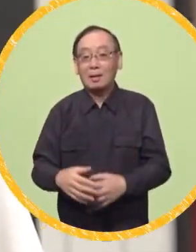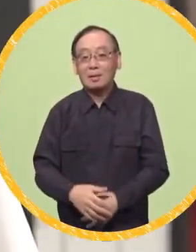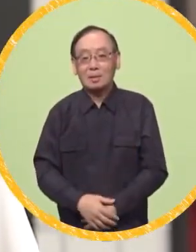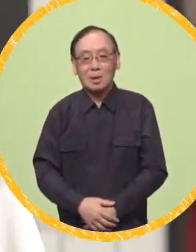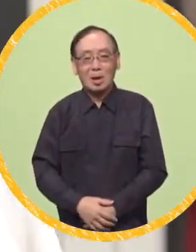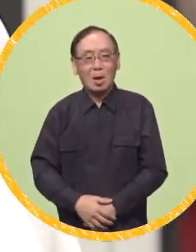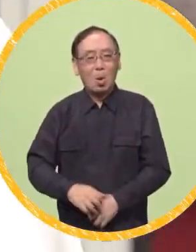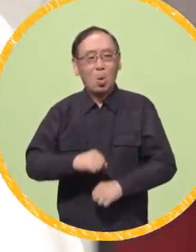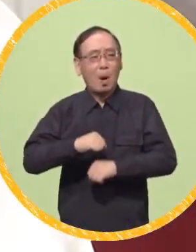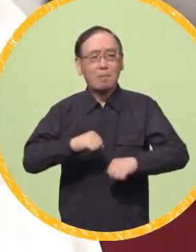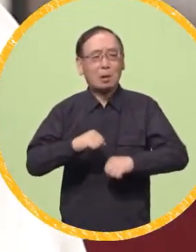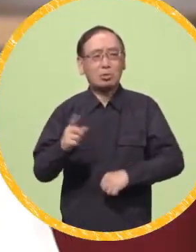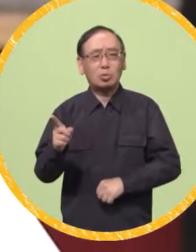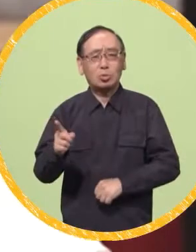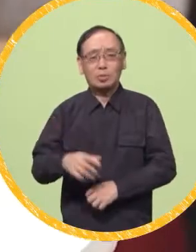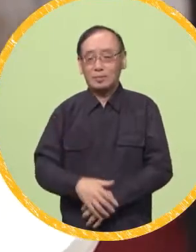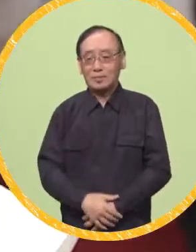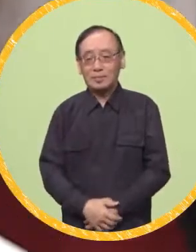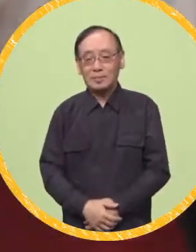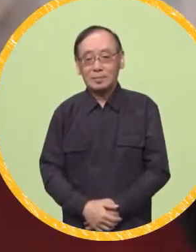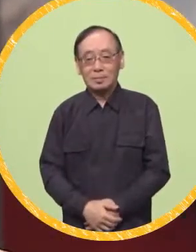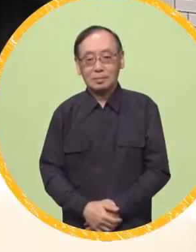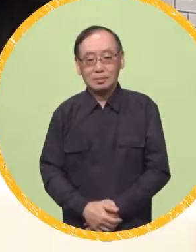蛋白がなんでっ